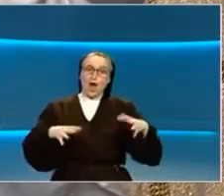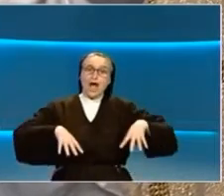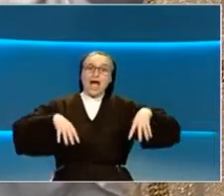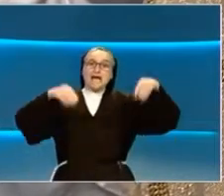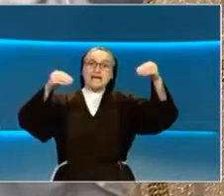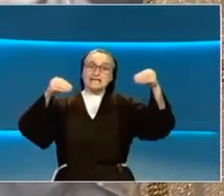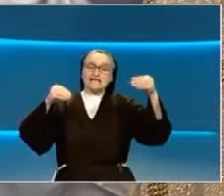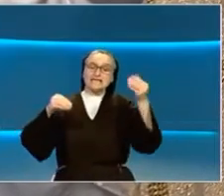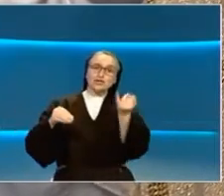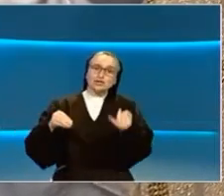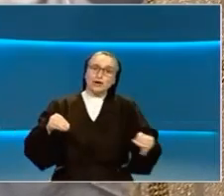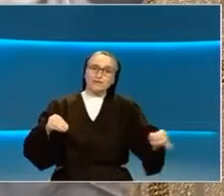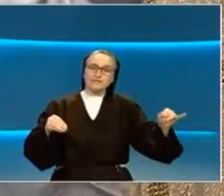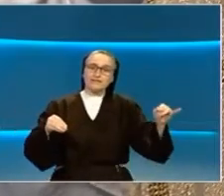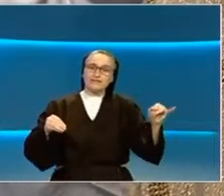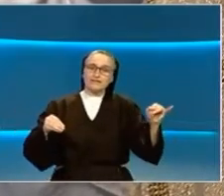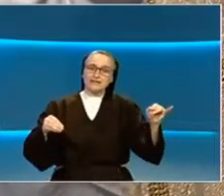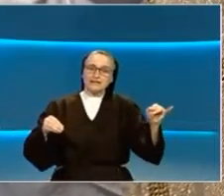principium et finis,